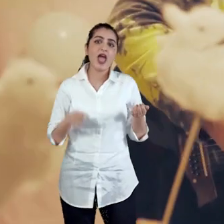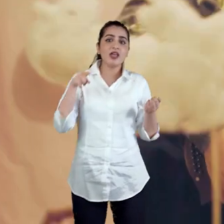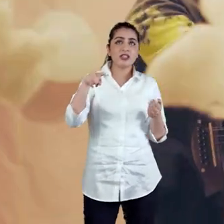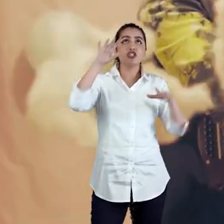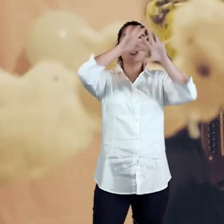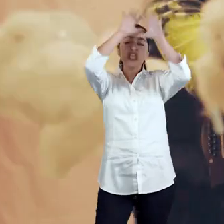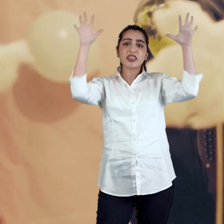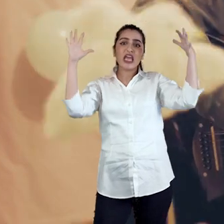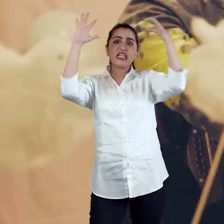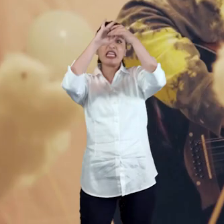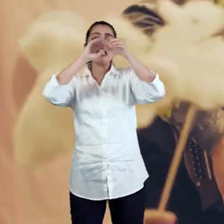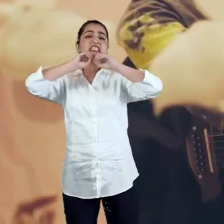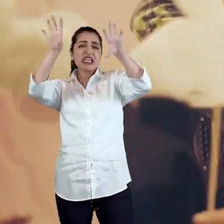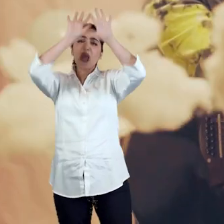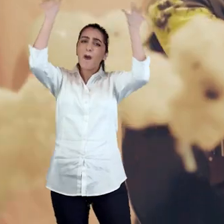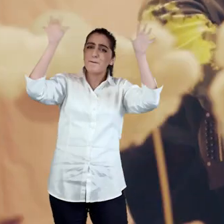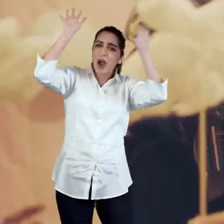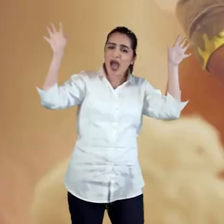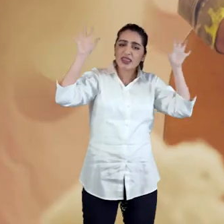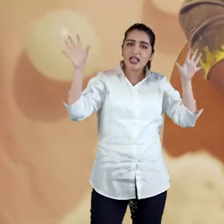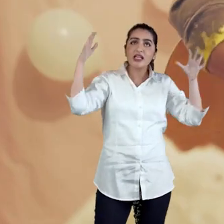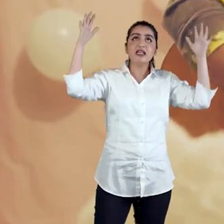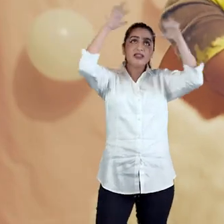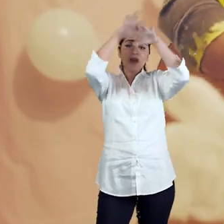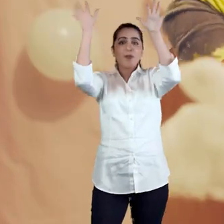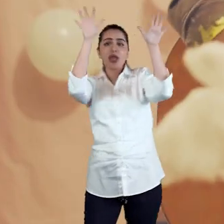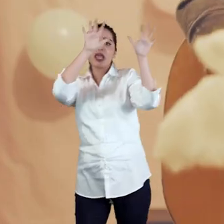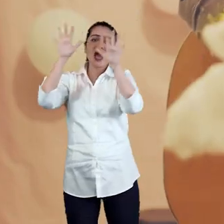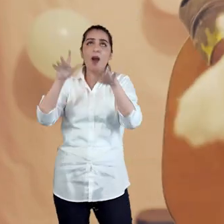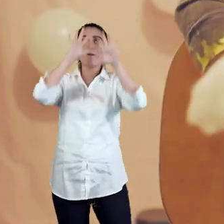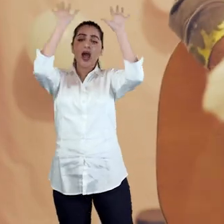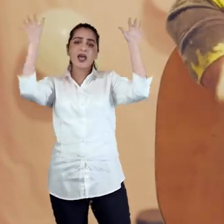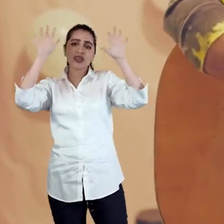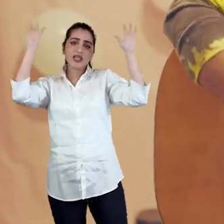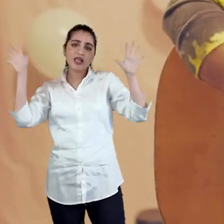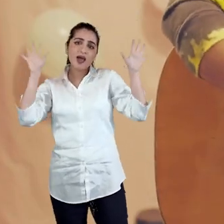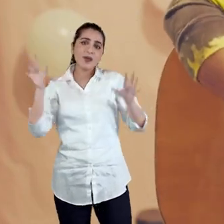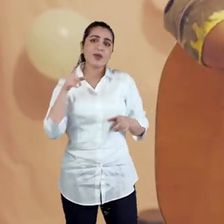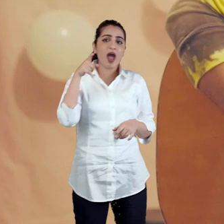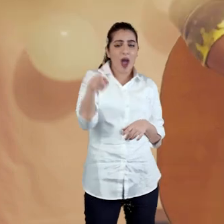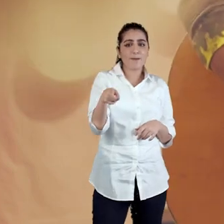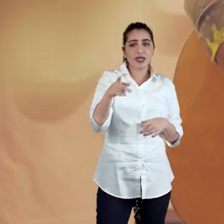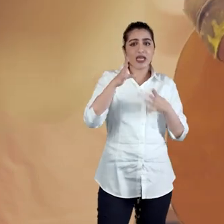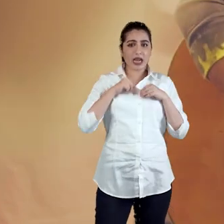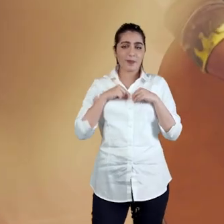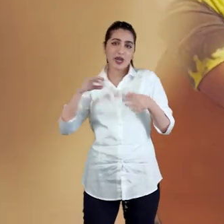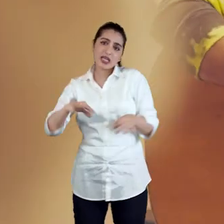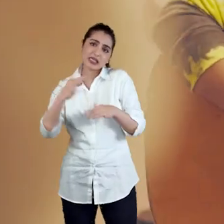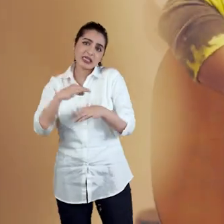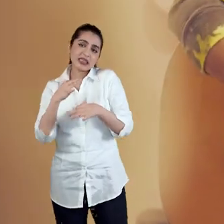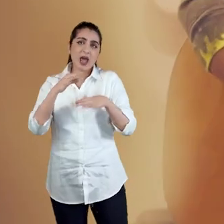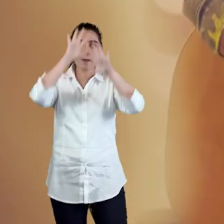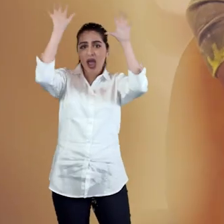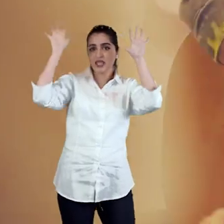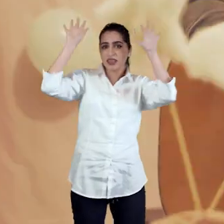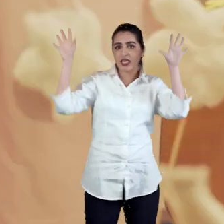छत से अटका चीखा बादल, सर पे मटका भीगा बादल, अपने कपड़े